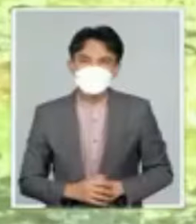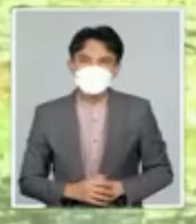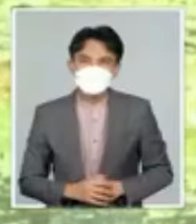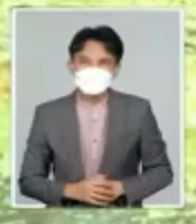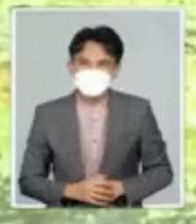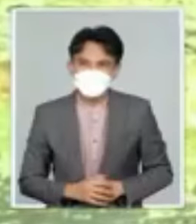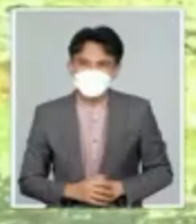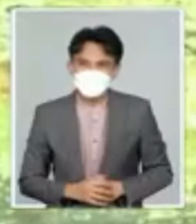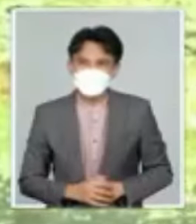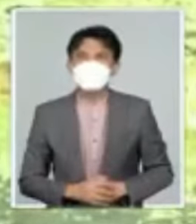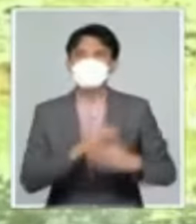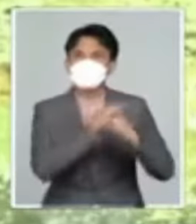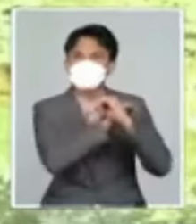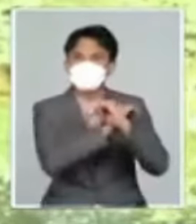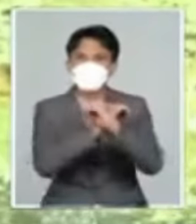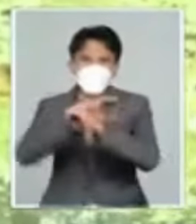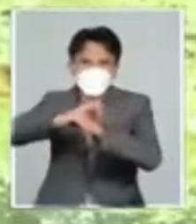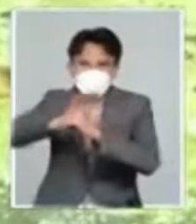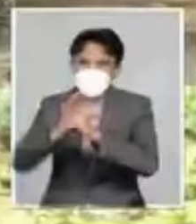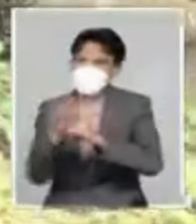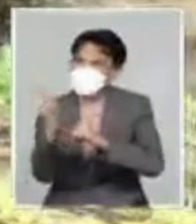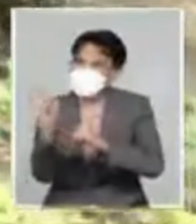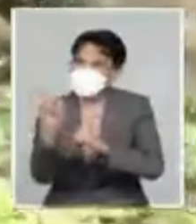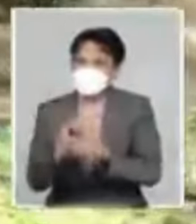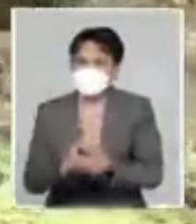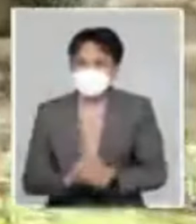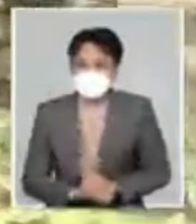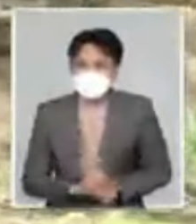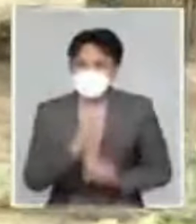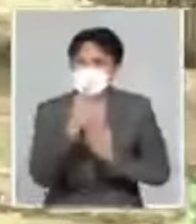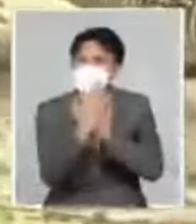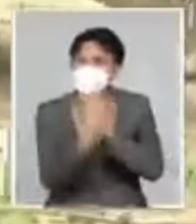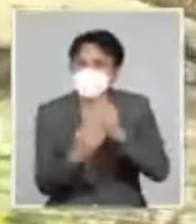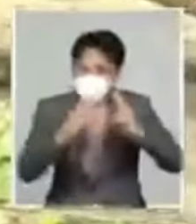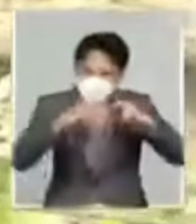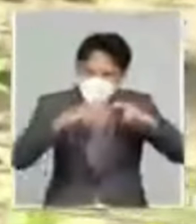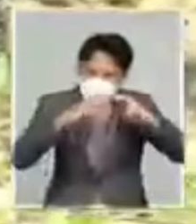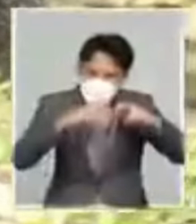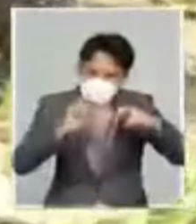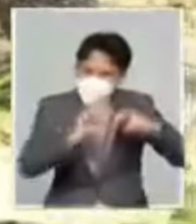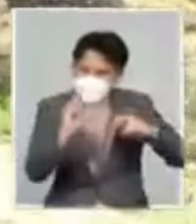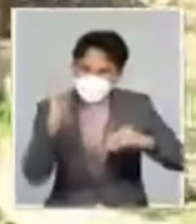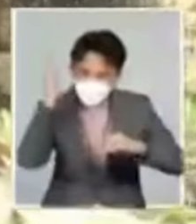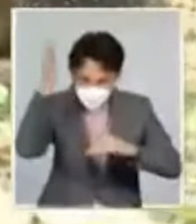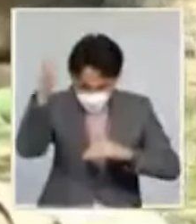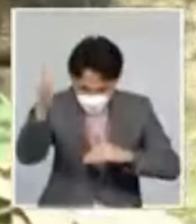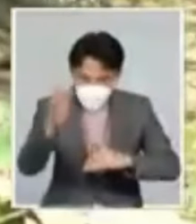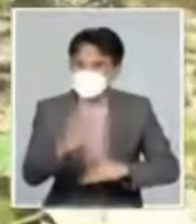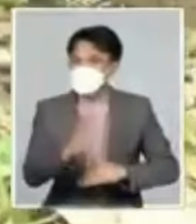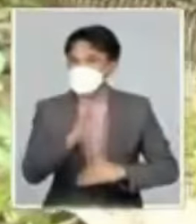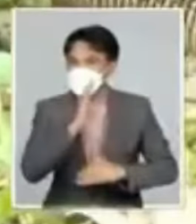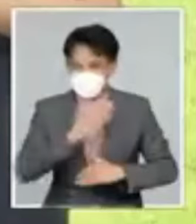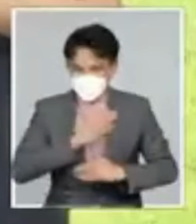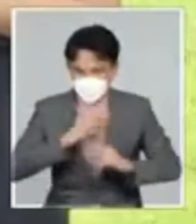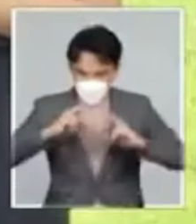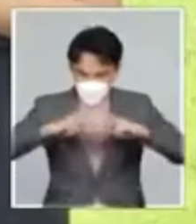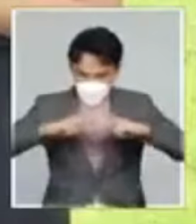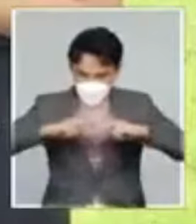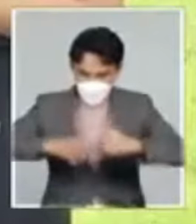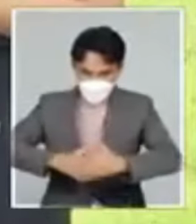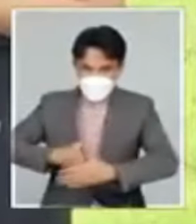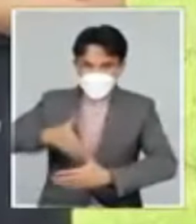มันจะไปต้านโควิดได้ยังไงคะในการนำเลือดมาวิจัยหรือว่าในการที่จะนำไปใช้ต่อไปเนี่ยค่ะ ถ้าเราวิจัยได้เนี่ยเราก็